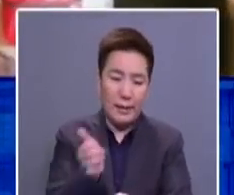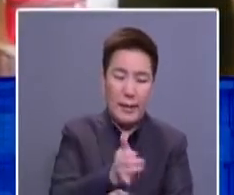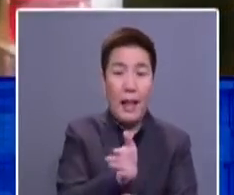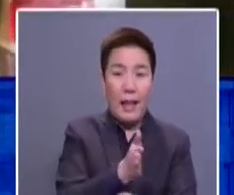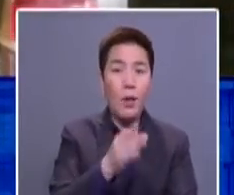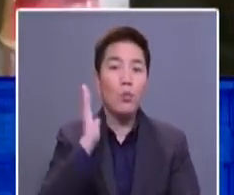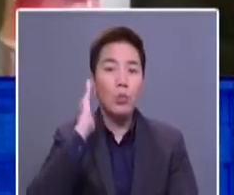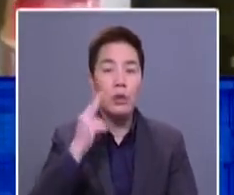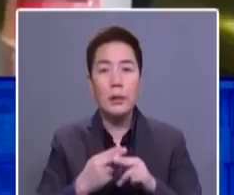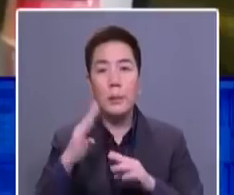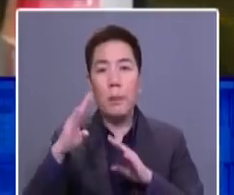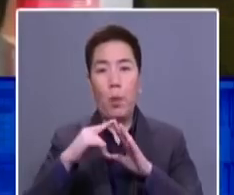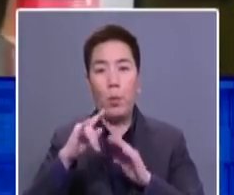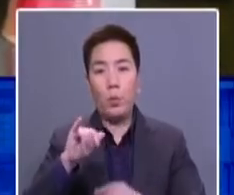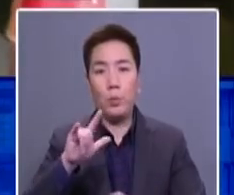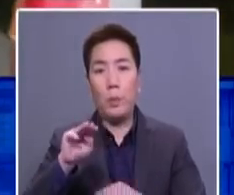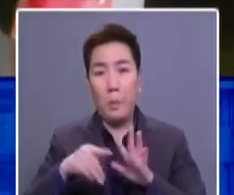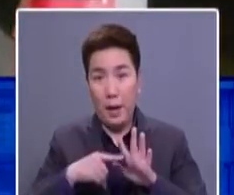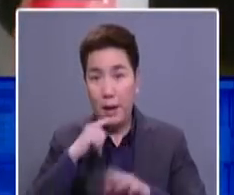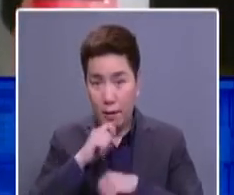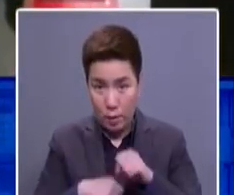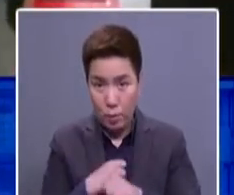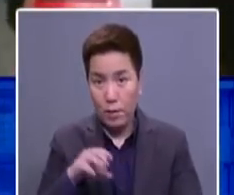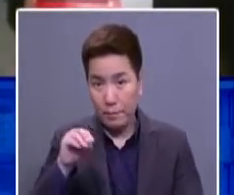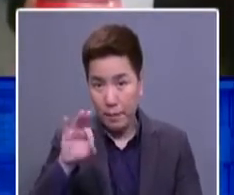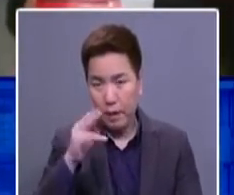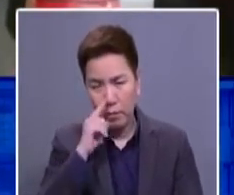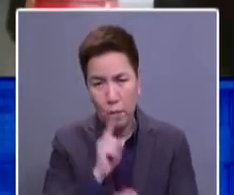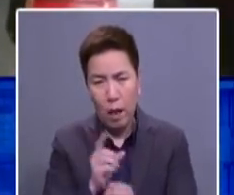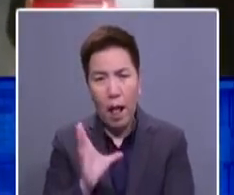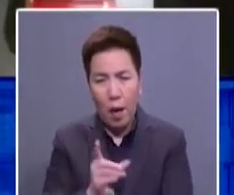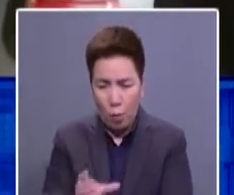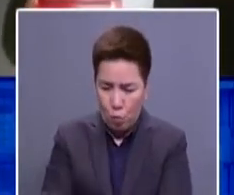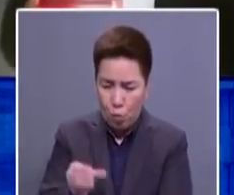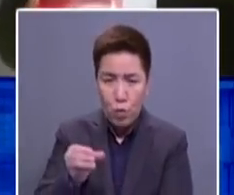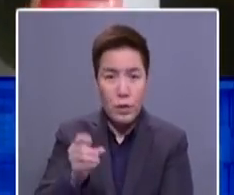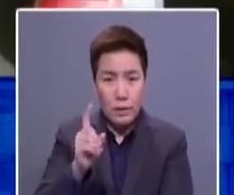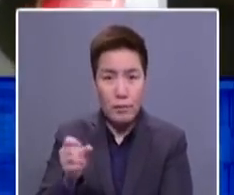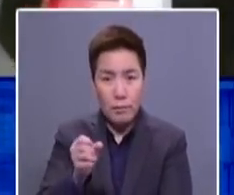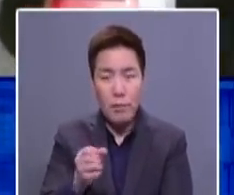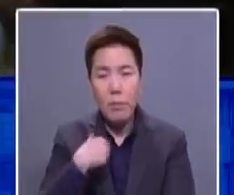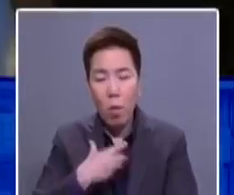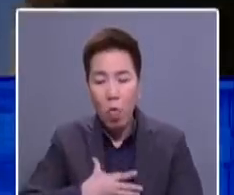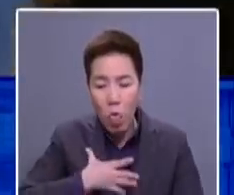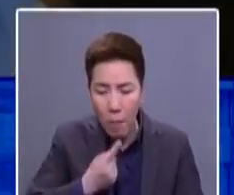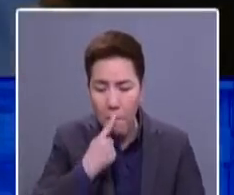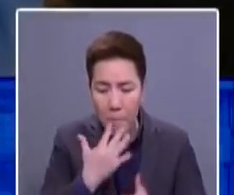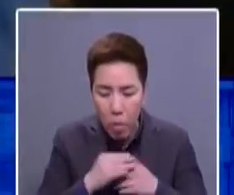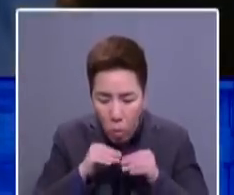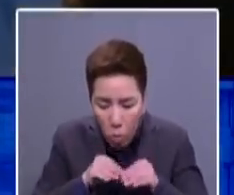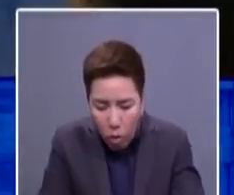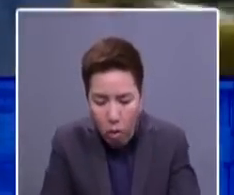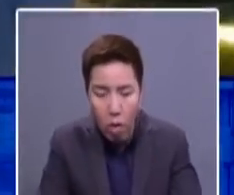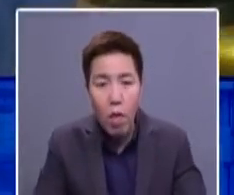นะคะศพคือนายบุญมาผลอายุ 59ถ้าไปเจอขวดเหล้าอีก 1ขวดแล้วก็ยังมีรอยอาเจียนเป็นเลือดออกมาอีก